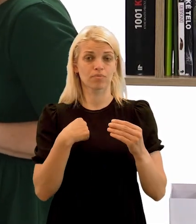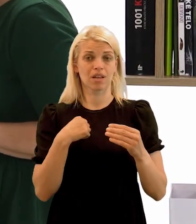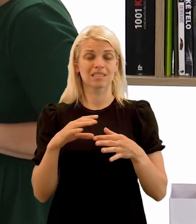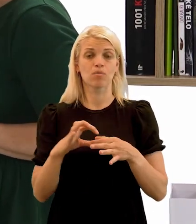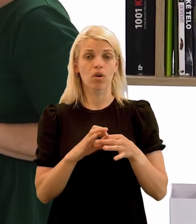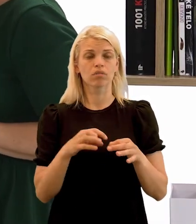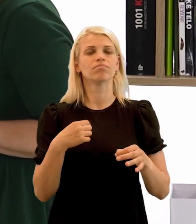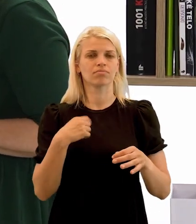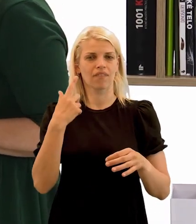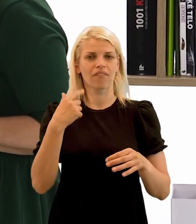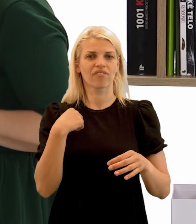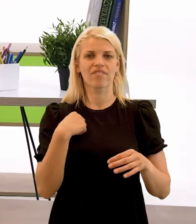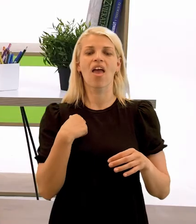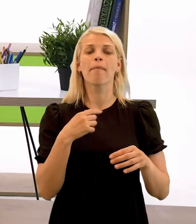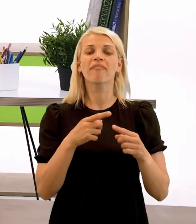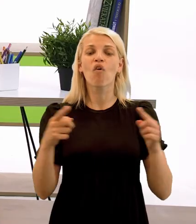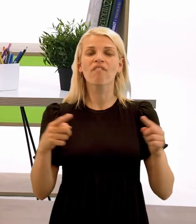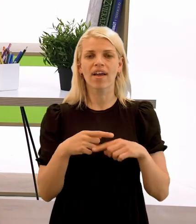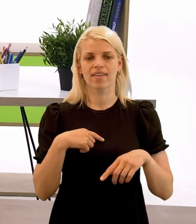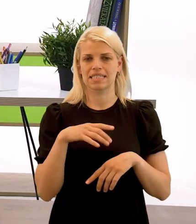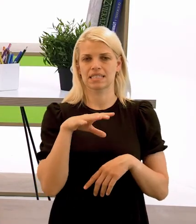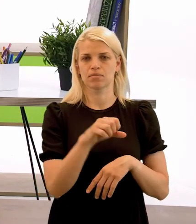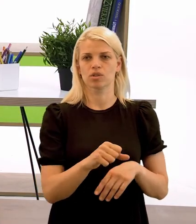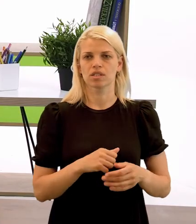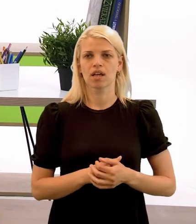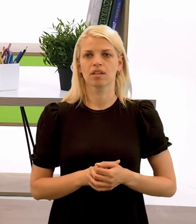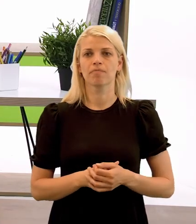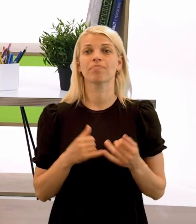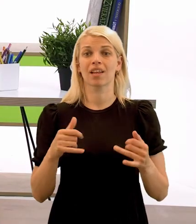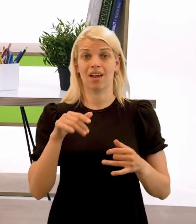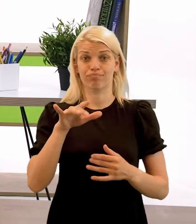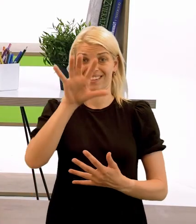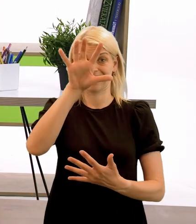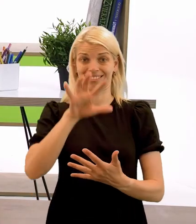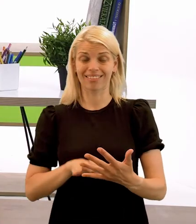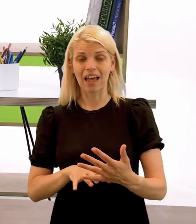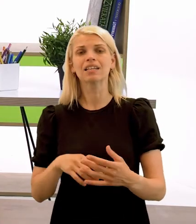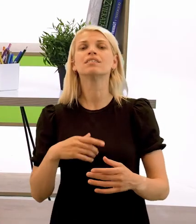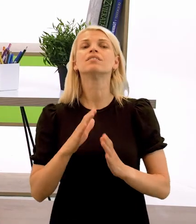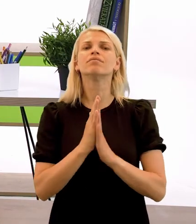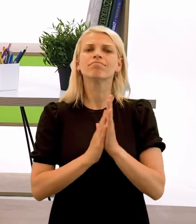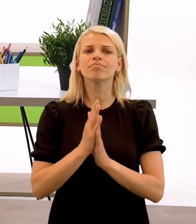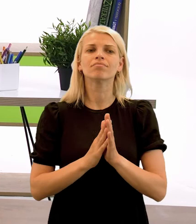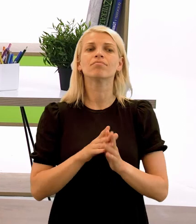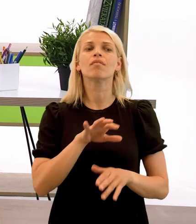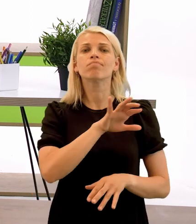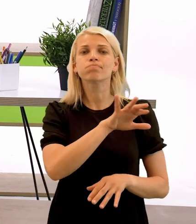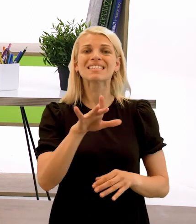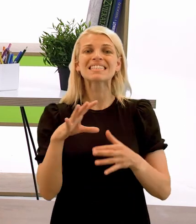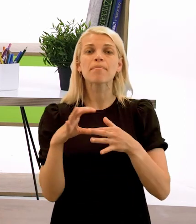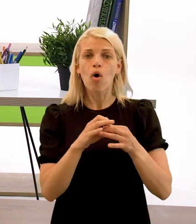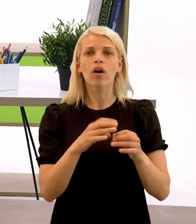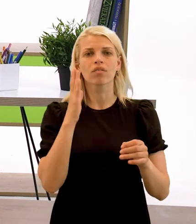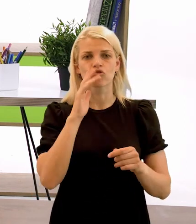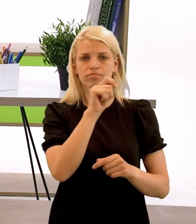a viem ich poznať vo vete. A poďme veľmi rýchlo si počiarknúť spojky v tomto texte. Určite to rýchlo zvládneme.